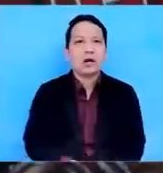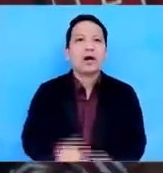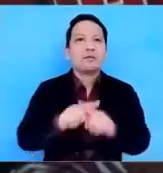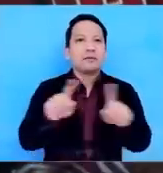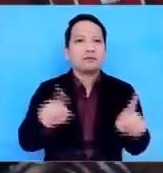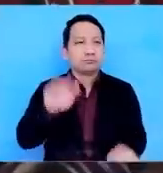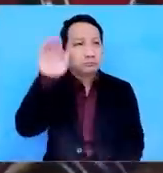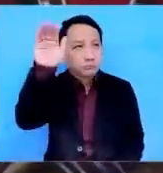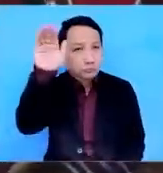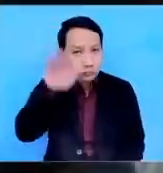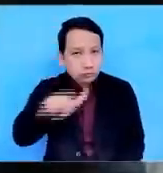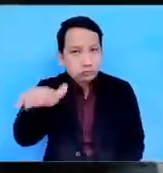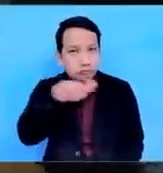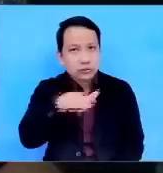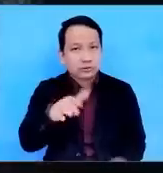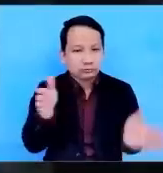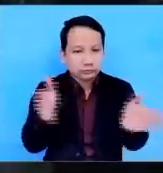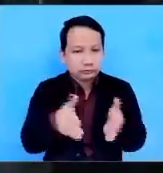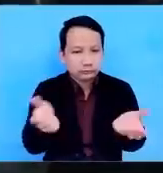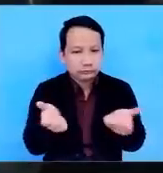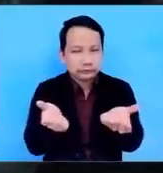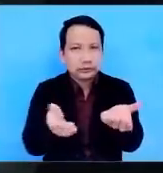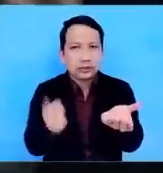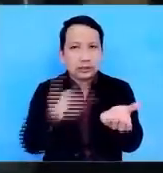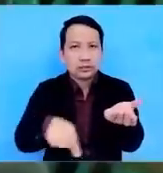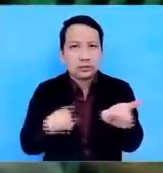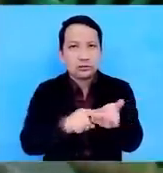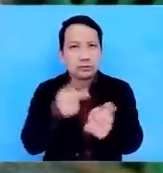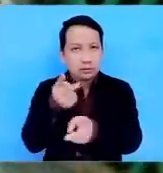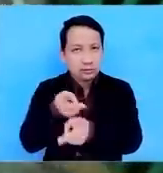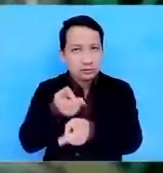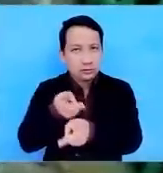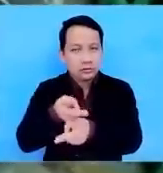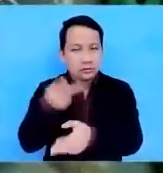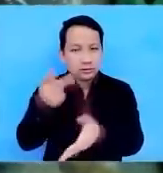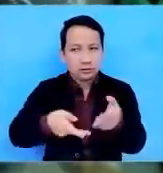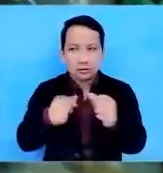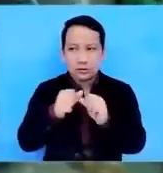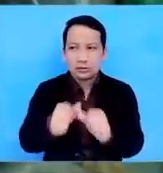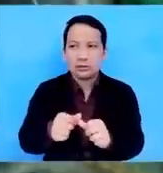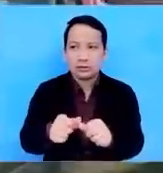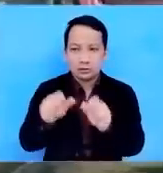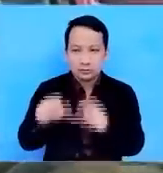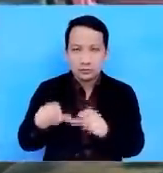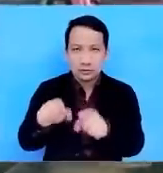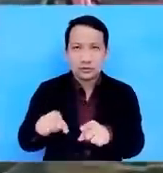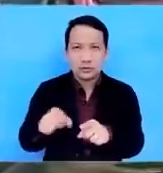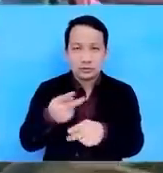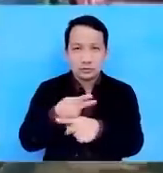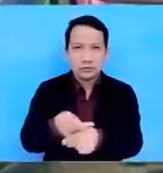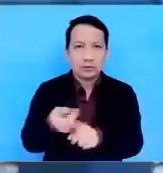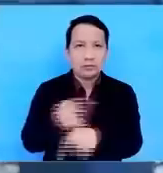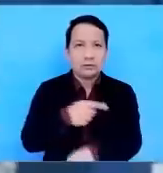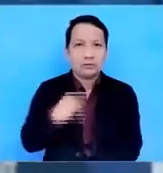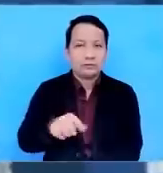nananawagan pa rin ang mga maliliit na mangingisda na mabantayan ng presyo ng bentahan ng produkto mula